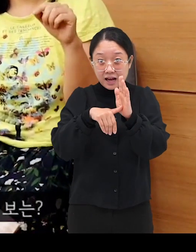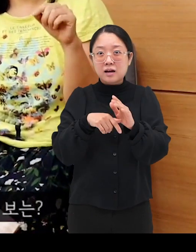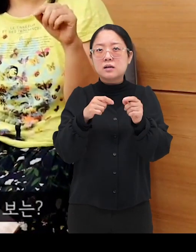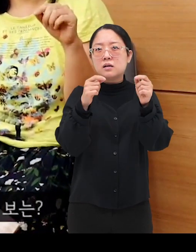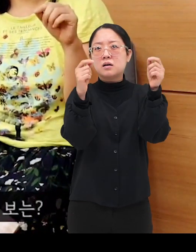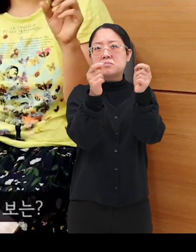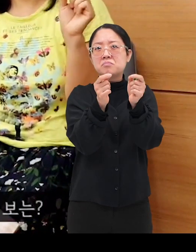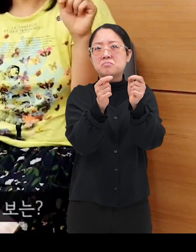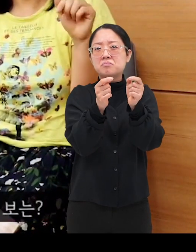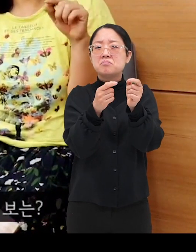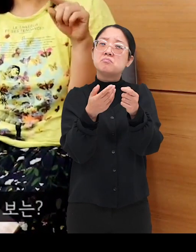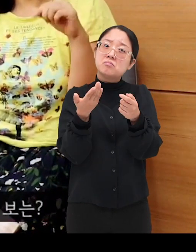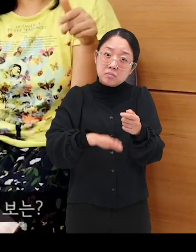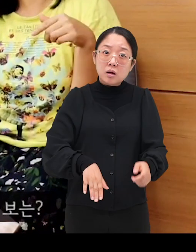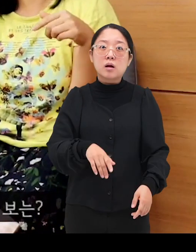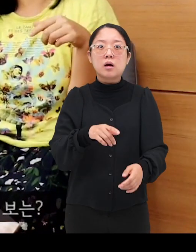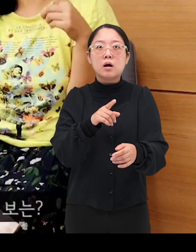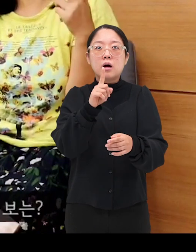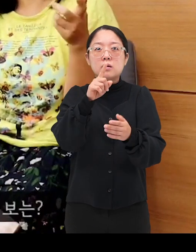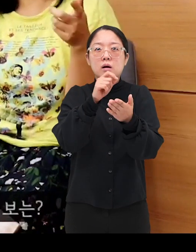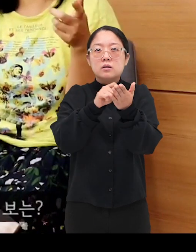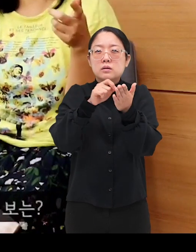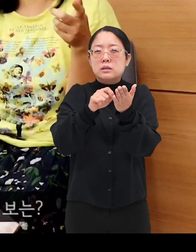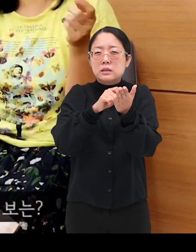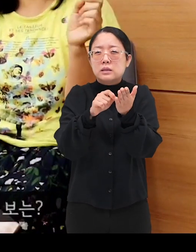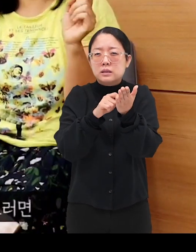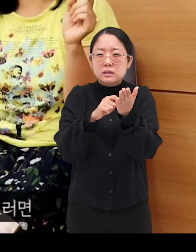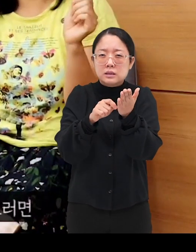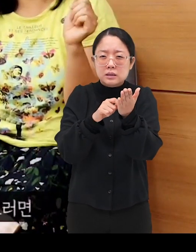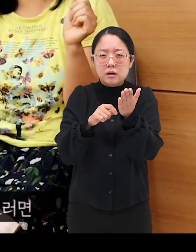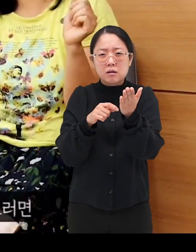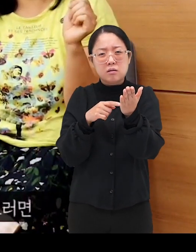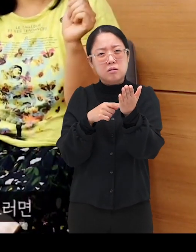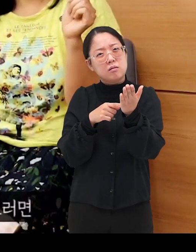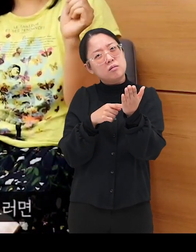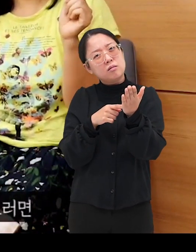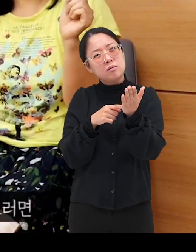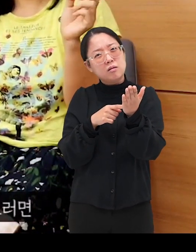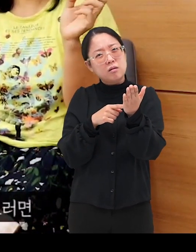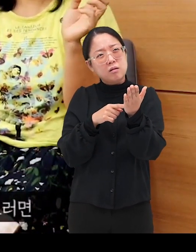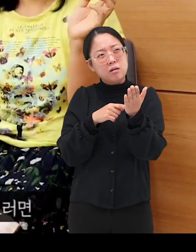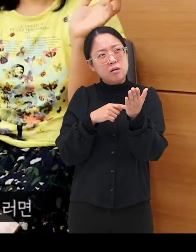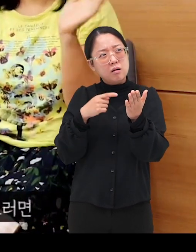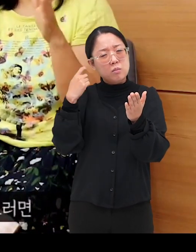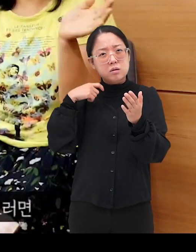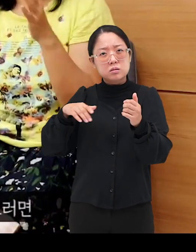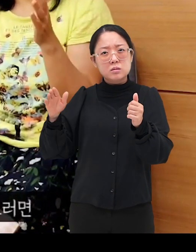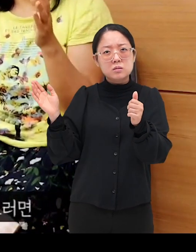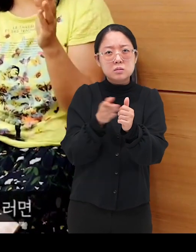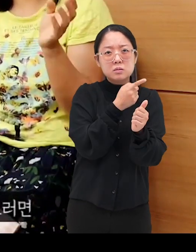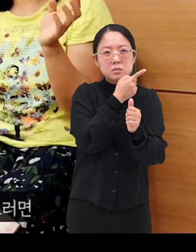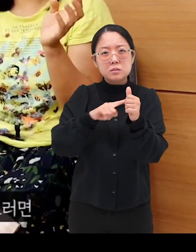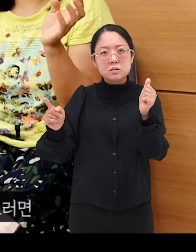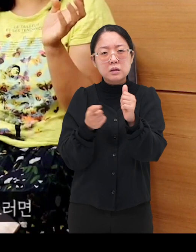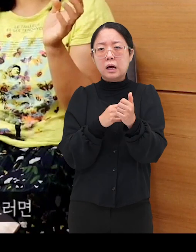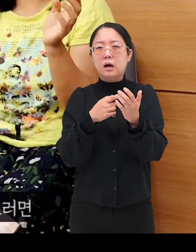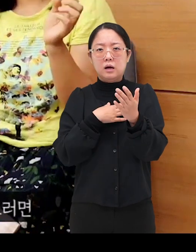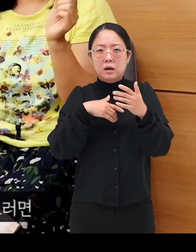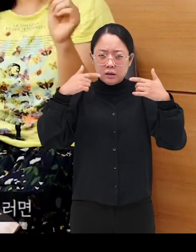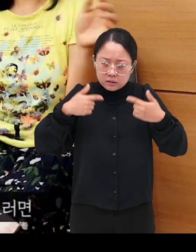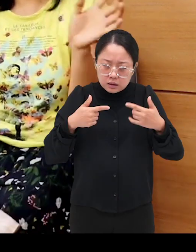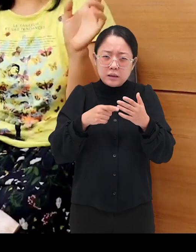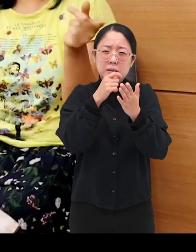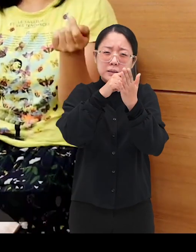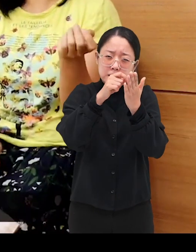때부터 약간 뭐 짧지만 한 권을 마무리해보는 그런 걸 가지고 이렇게 좀 채찍질하고